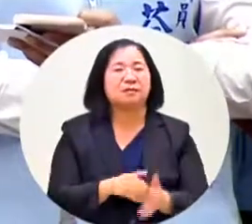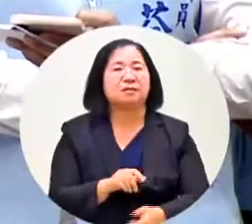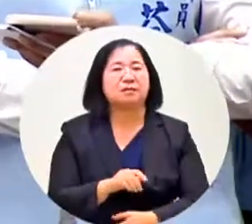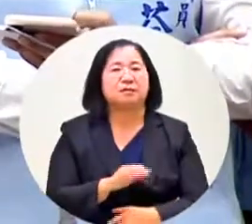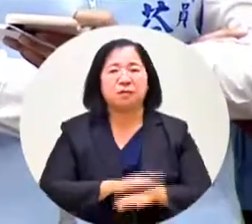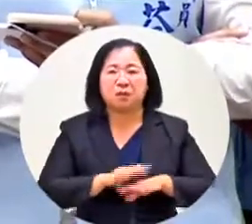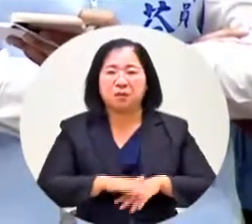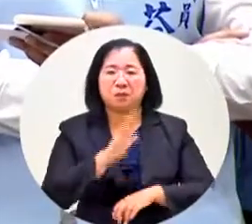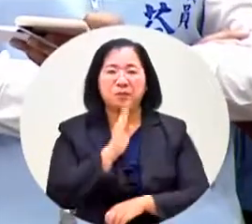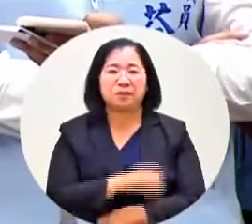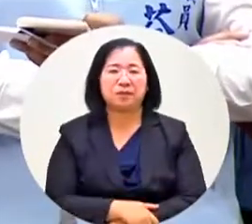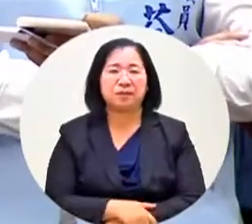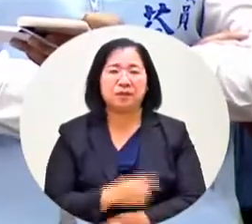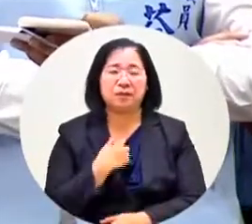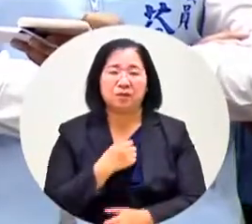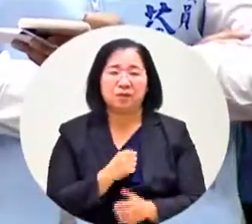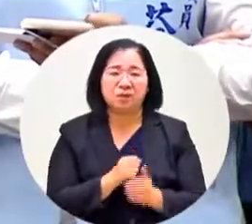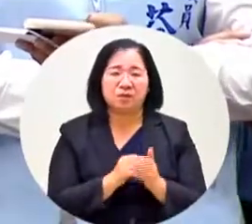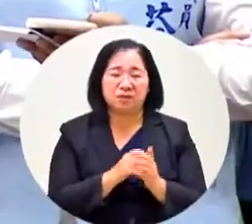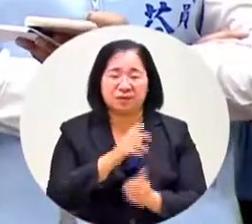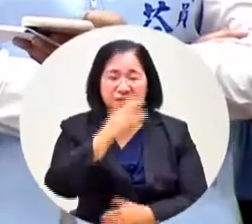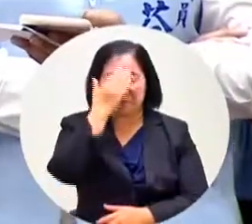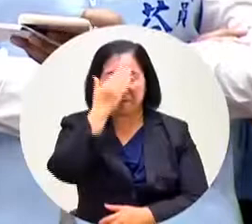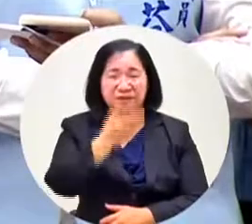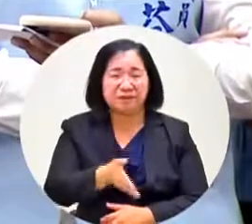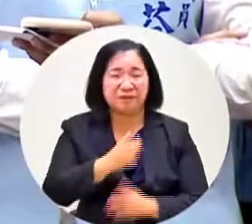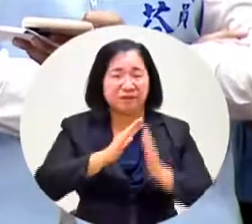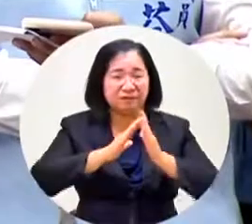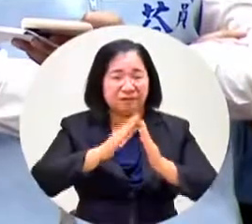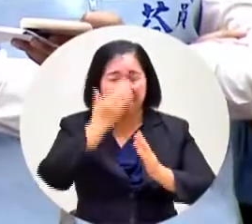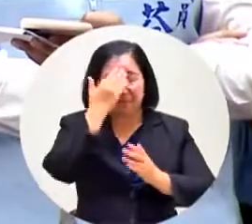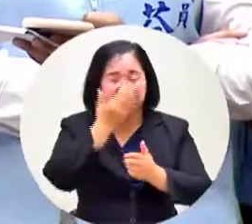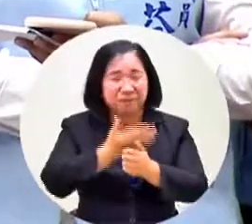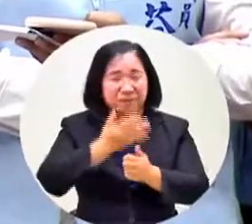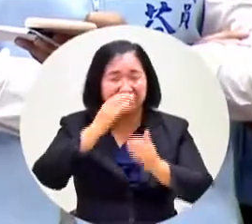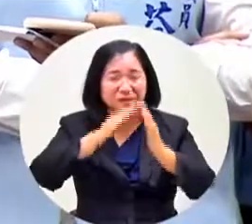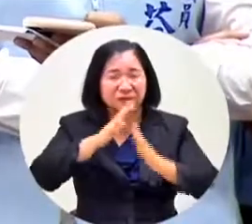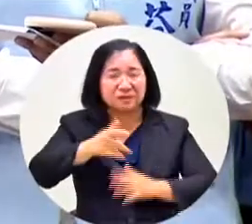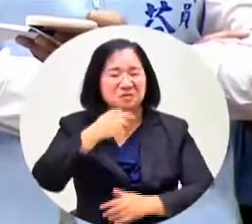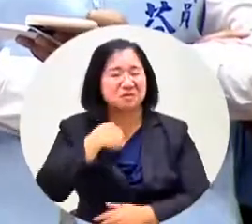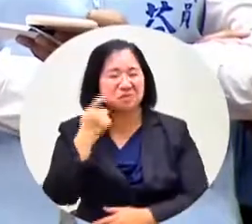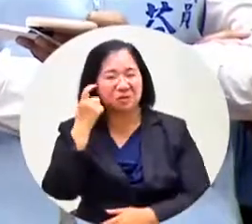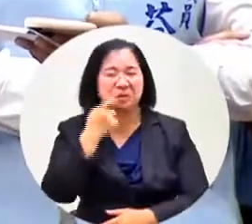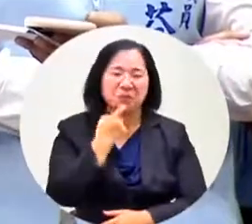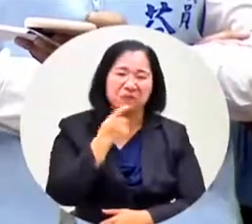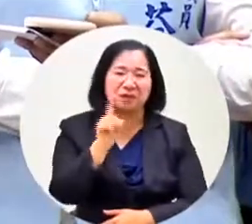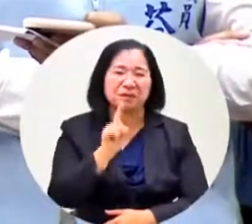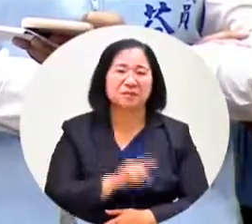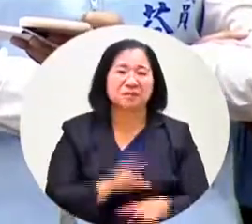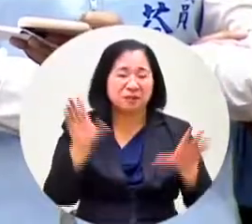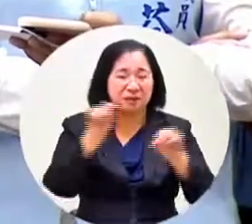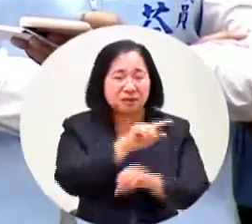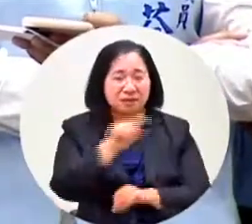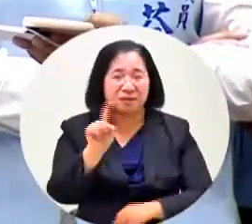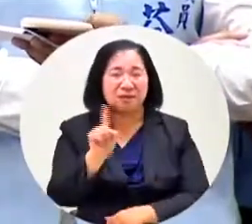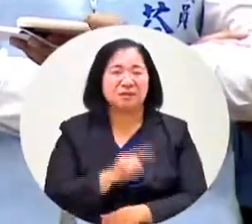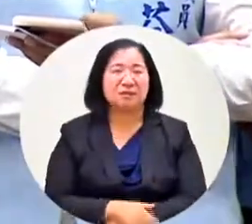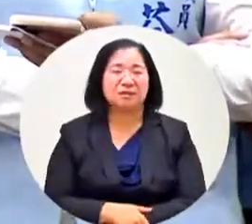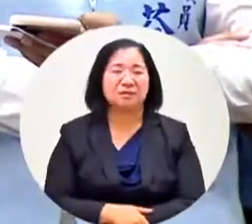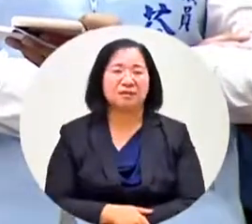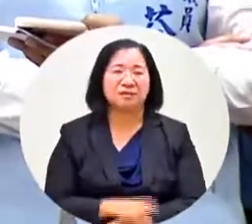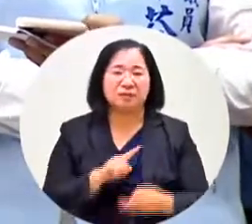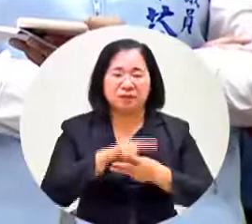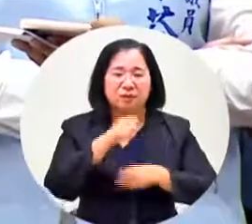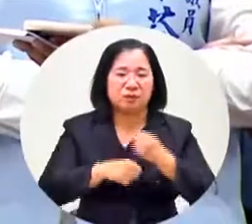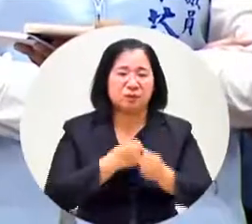讲议长无公平，欢迎大家。我想这个有后续的，唔是干那安尼尔。议